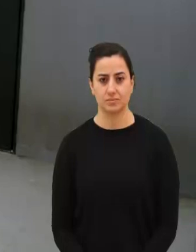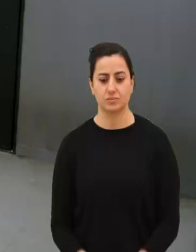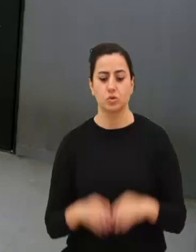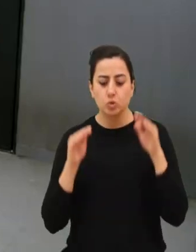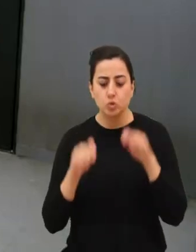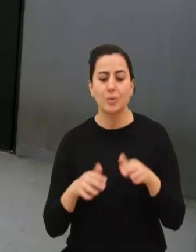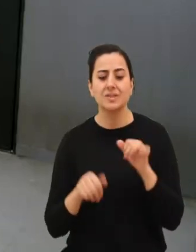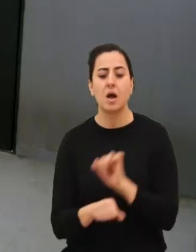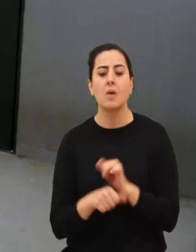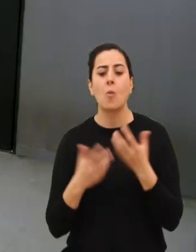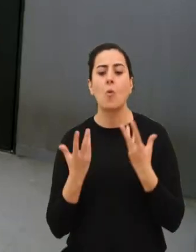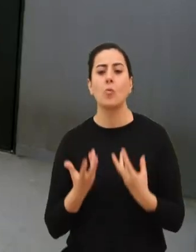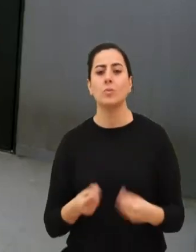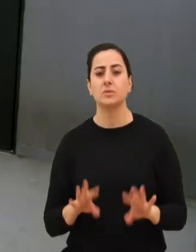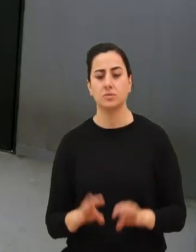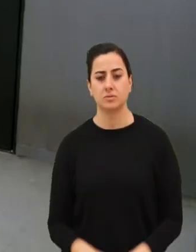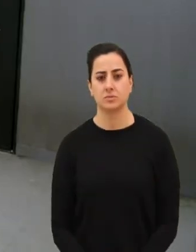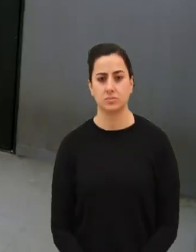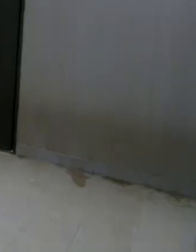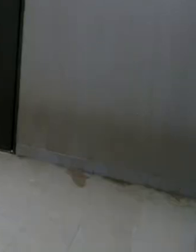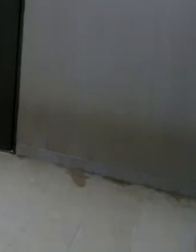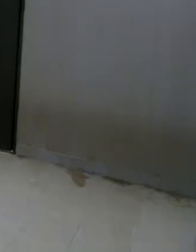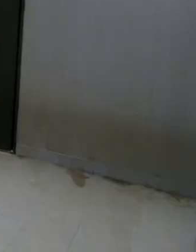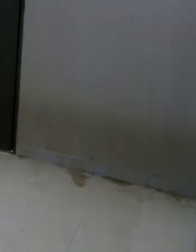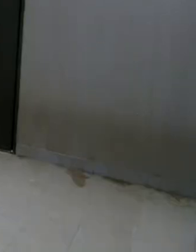düşmez olaydım mafusundan.